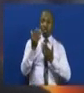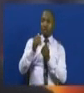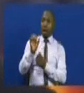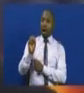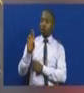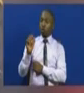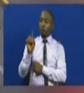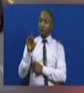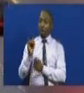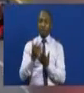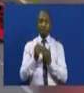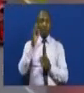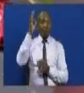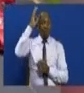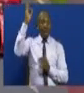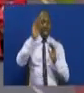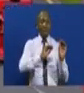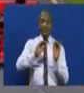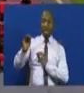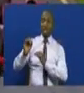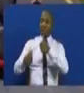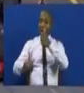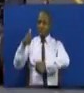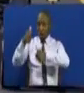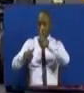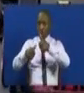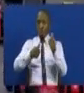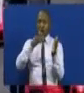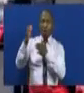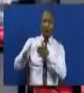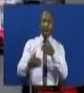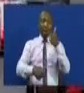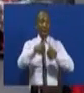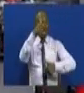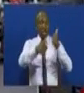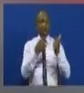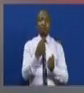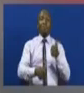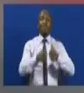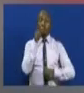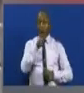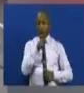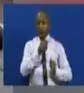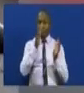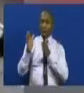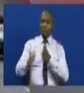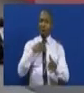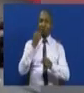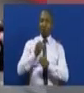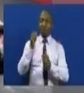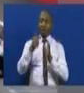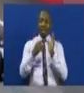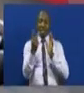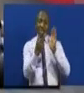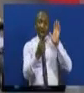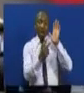ya mwisho kuahirisha mashindano hayo. Waandaji wa mashindano ya French Grand Prix wamesema mashindano yaliyokuwa yamepangwa kufanyika Juni 28